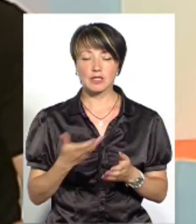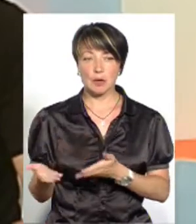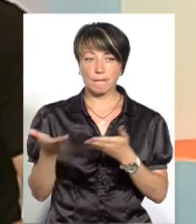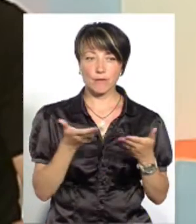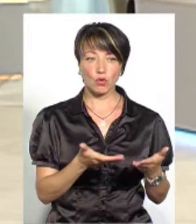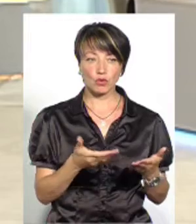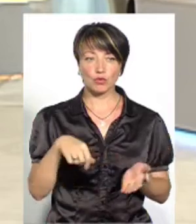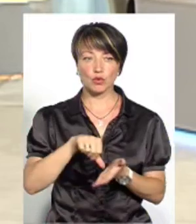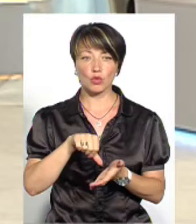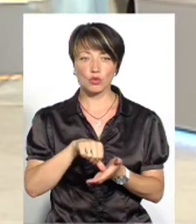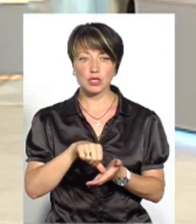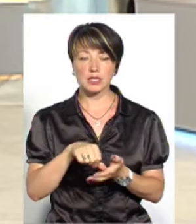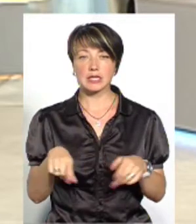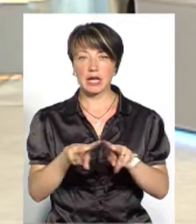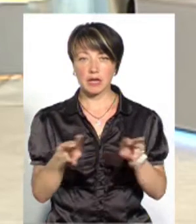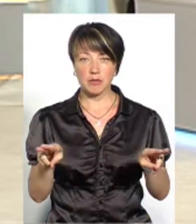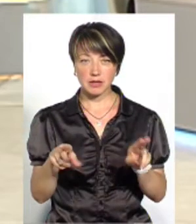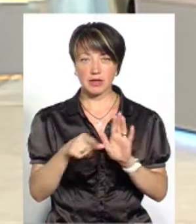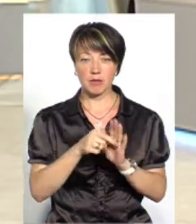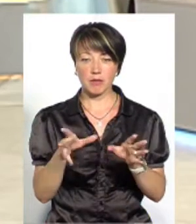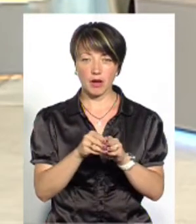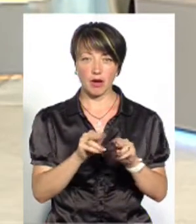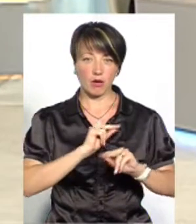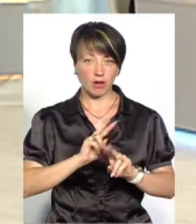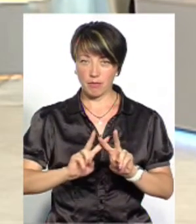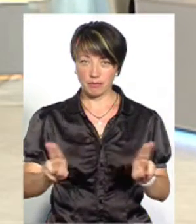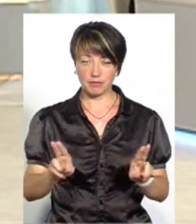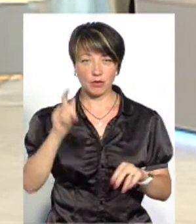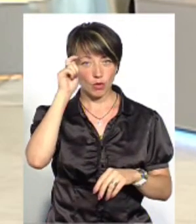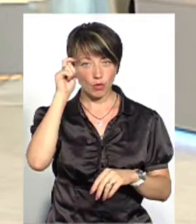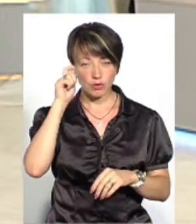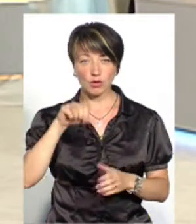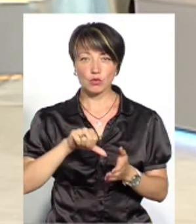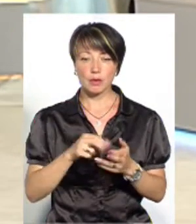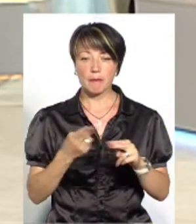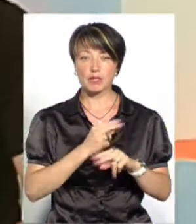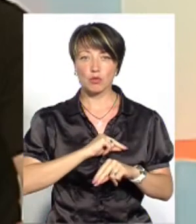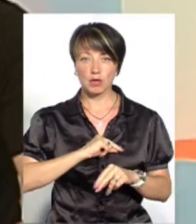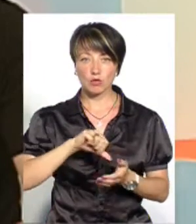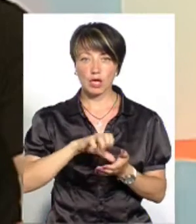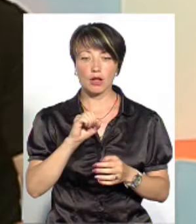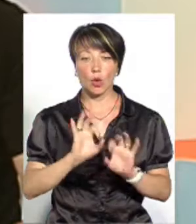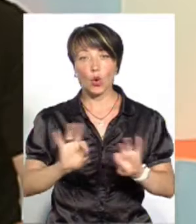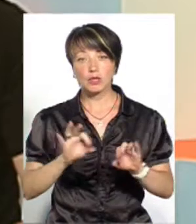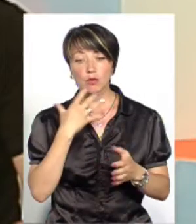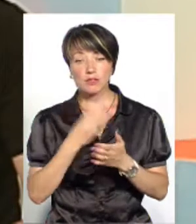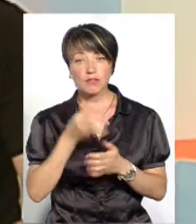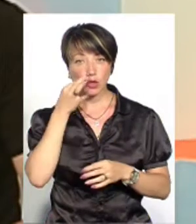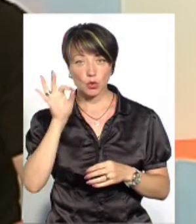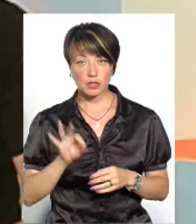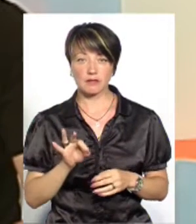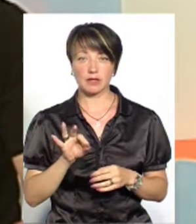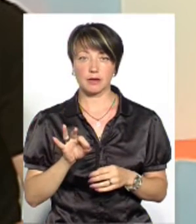запрошуємо до участі з такими ж самими своїми колегами, до участі з безробітними, і вони вже розказують про свій